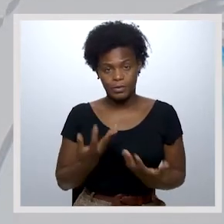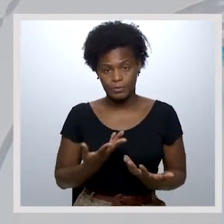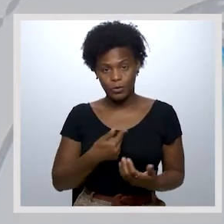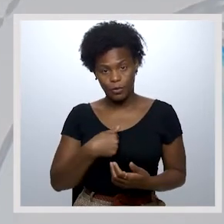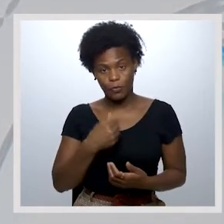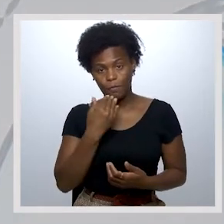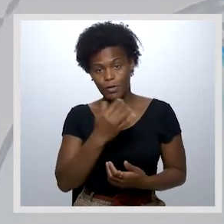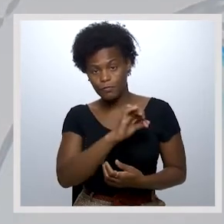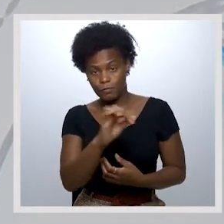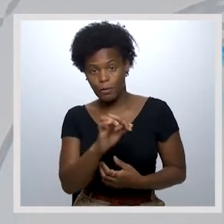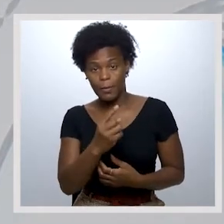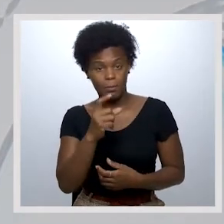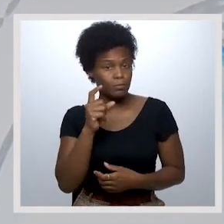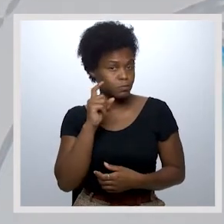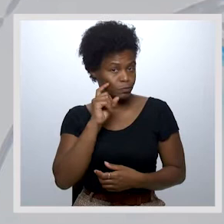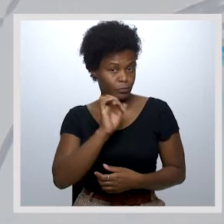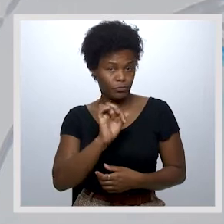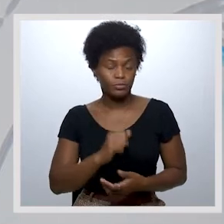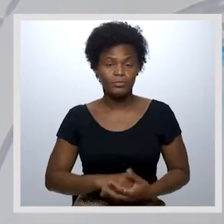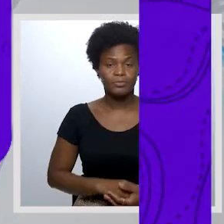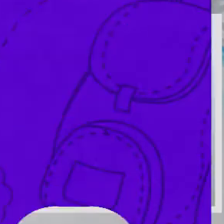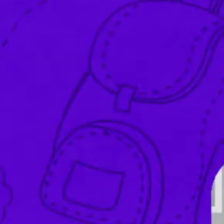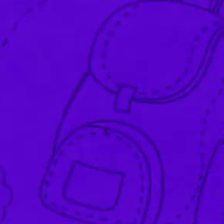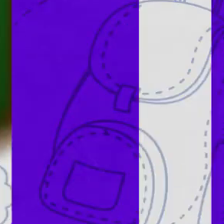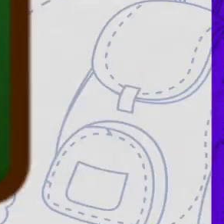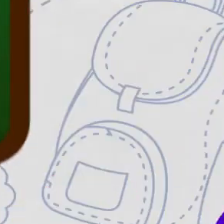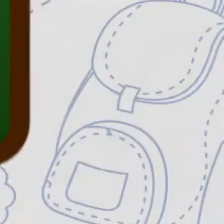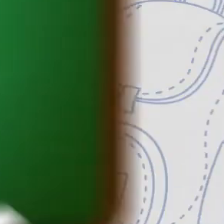vous demande de vous protéger.